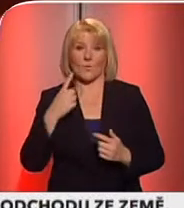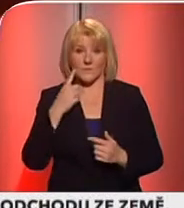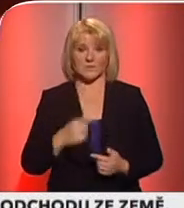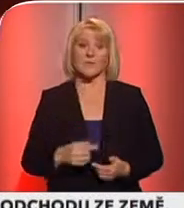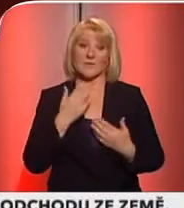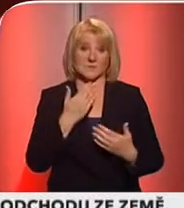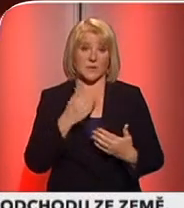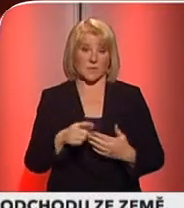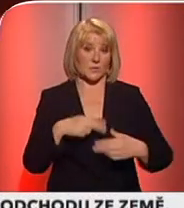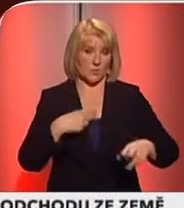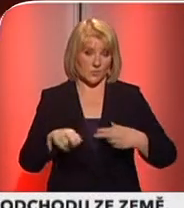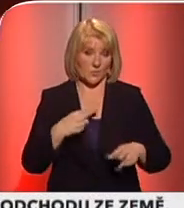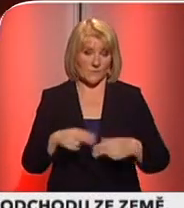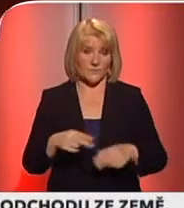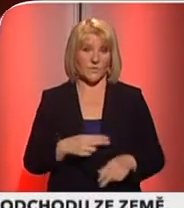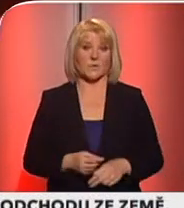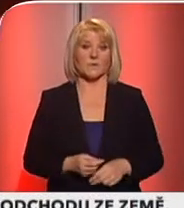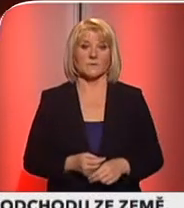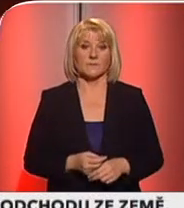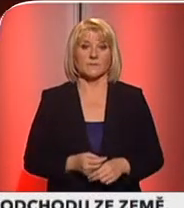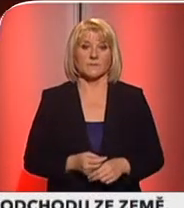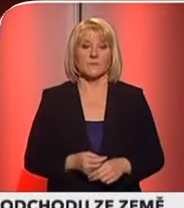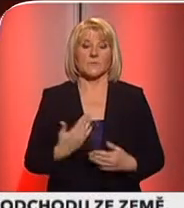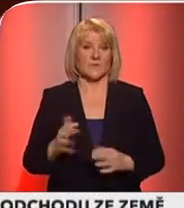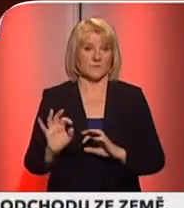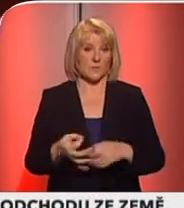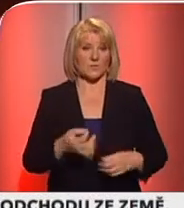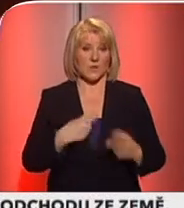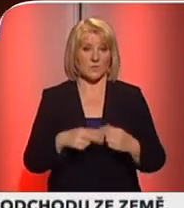děkuji. Jaroslav Zavadil, předseda Českomoravské konfederace odborových svazů, byl hostem